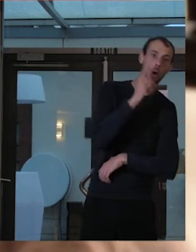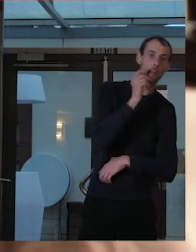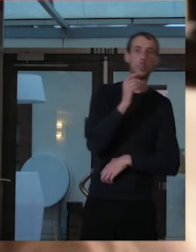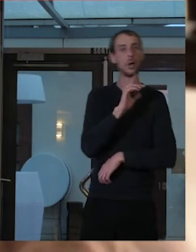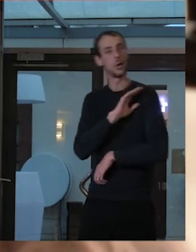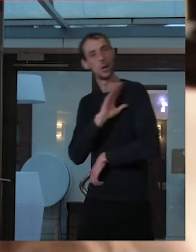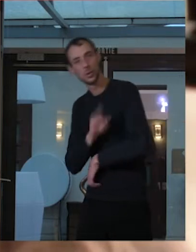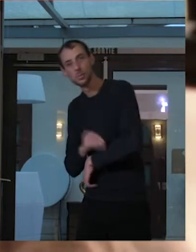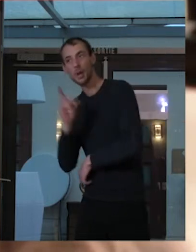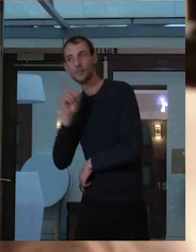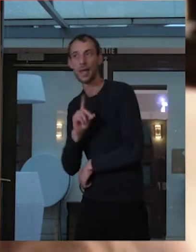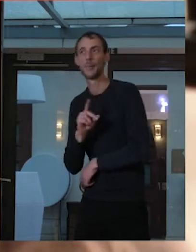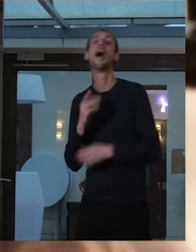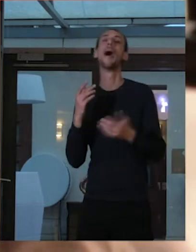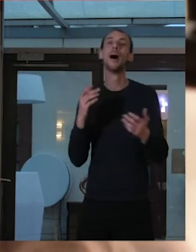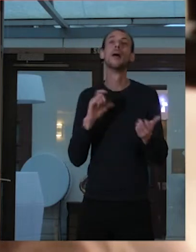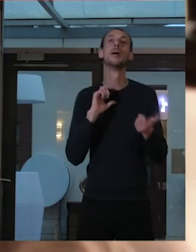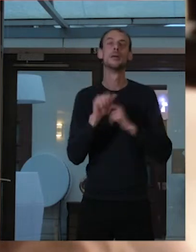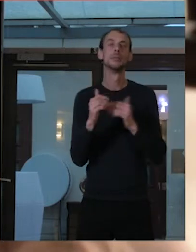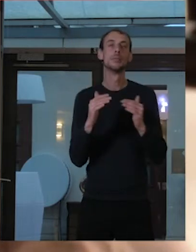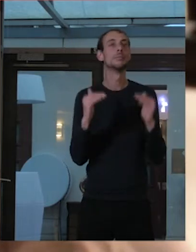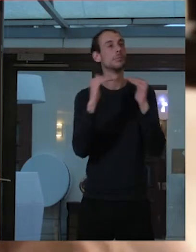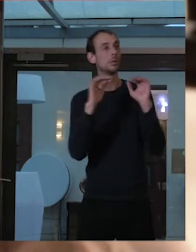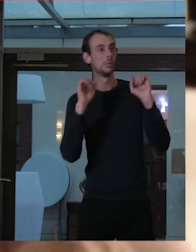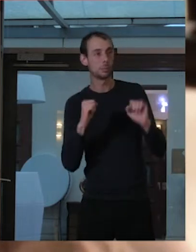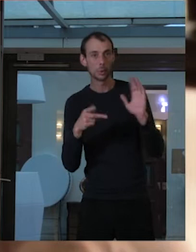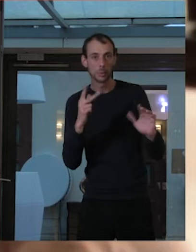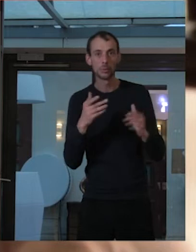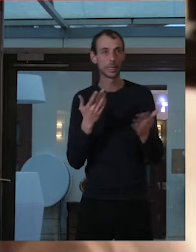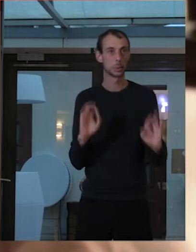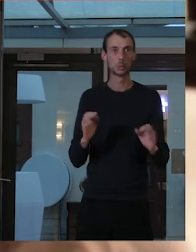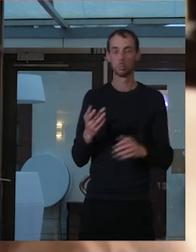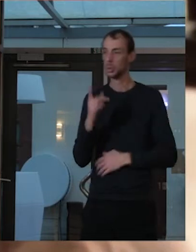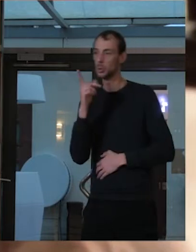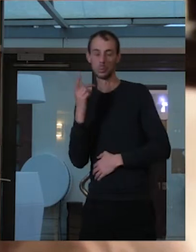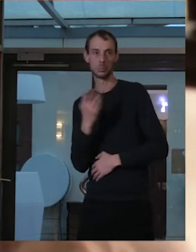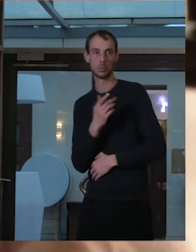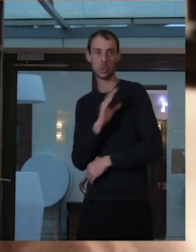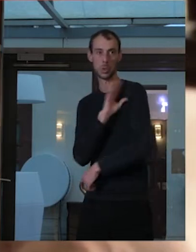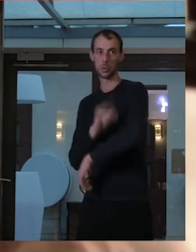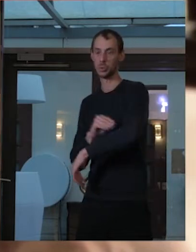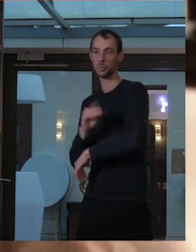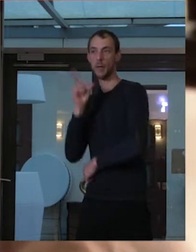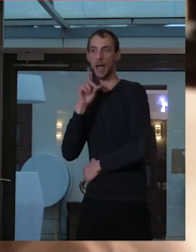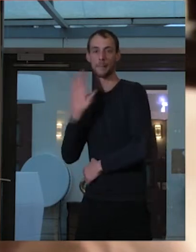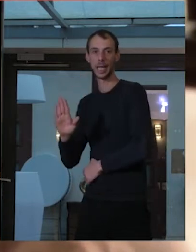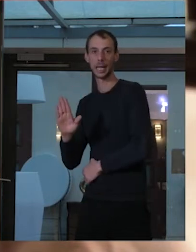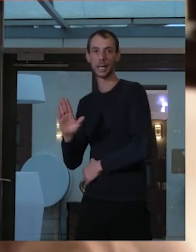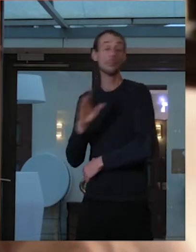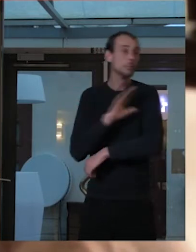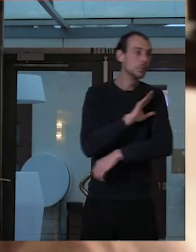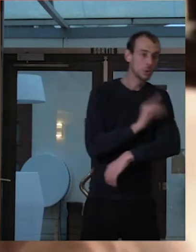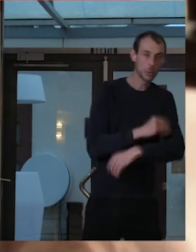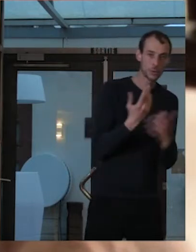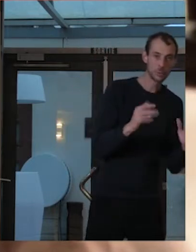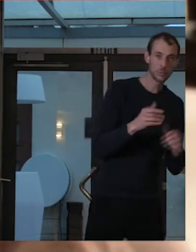Dans ces conditions, ça peut être acceptable, mais en aucun cas de parler de sport féminin d'un côté et de sport tout court de l'autre, parce que ça veut dire quoi ? Ça veut